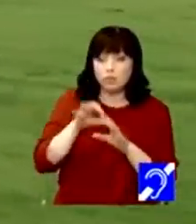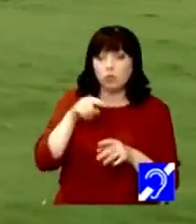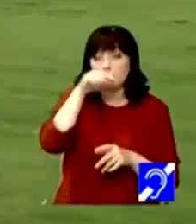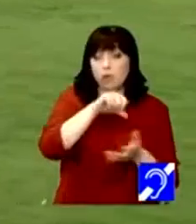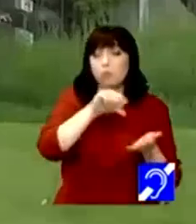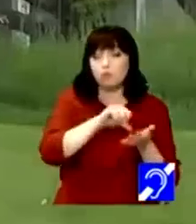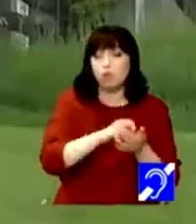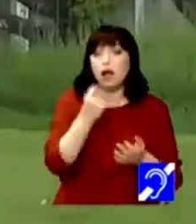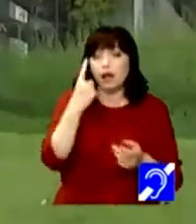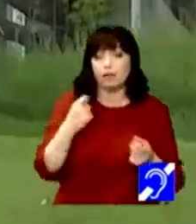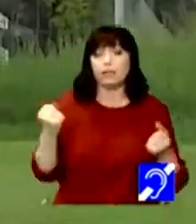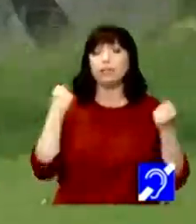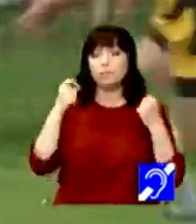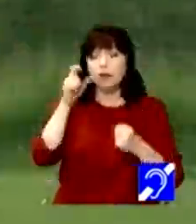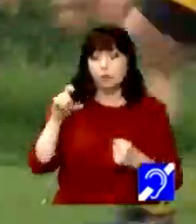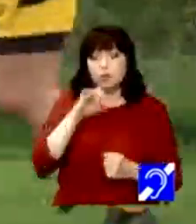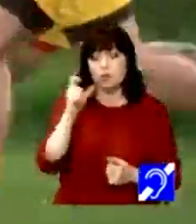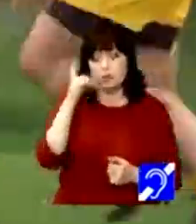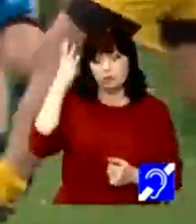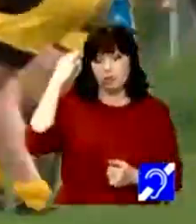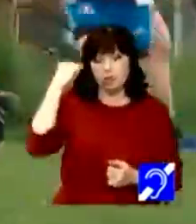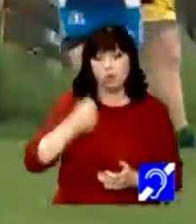prezent 11 jucători basarabeni.